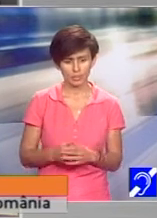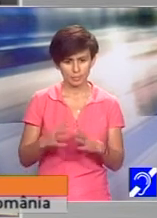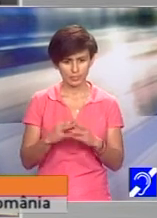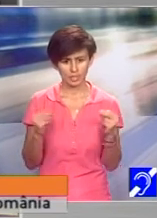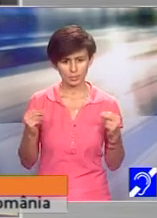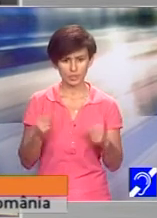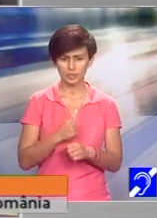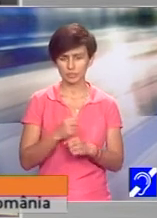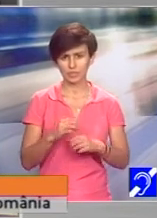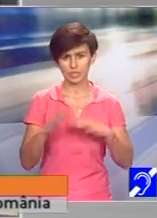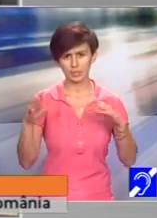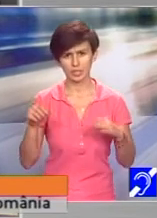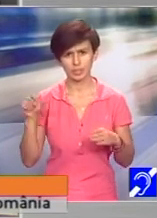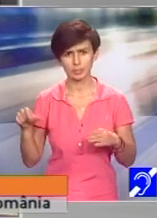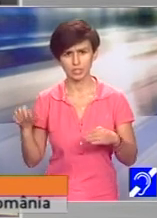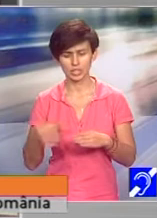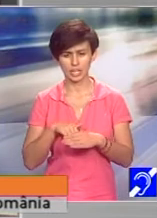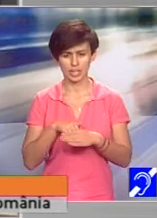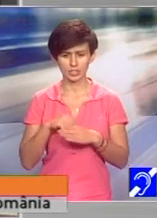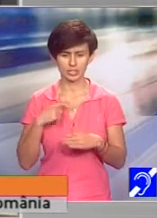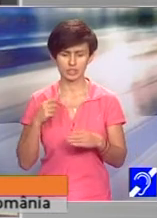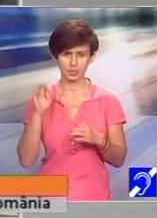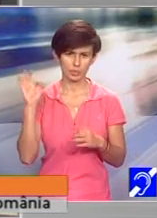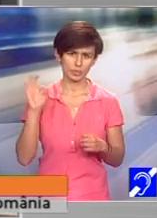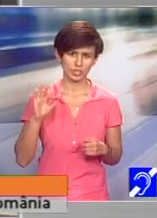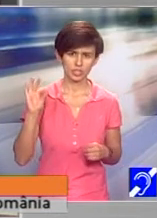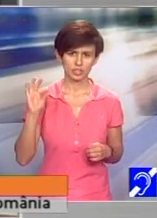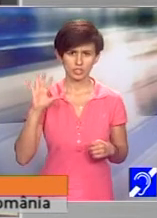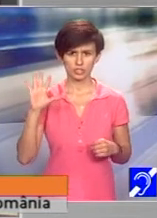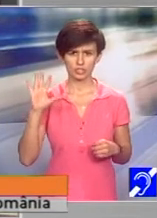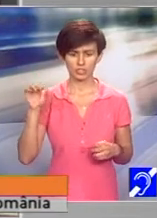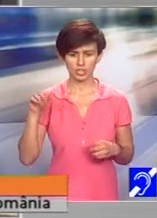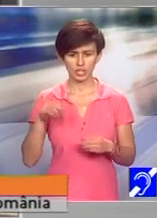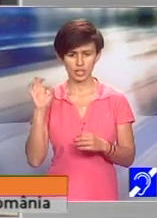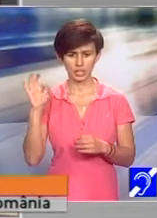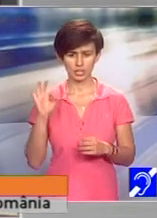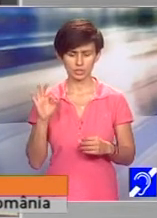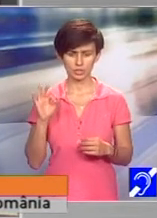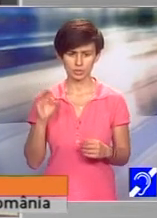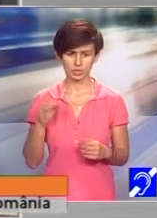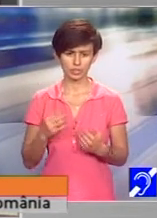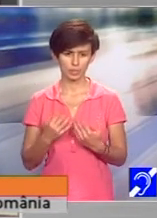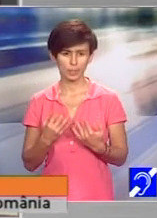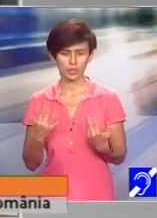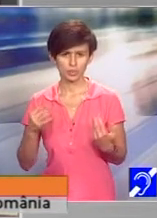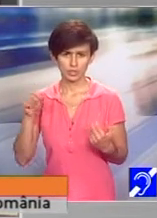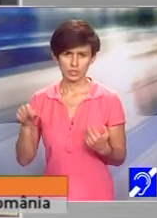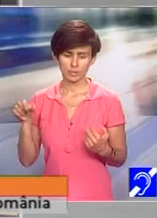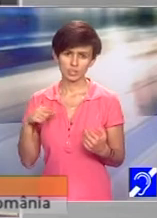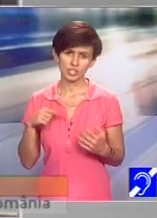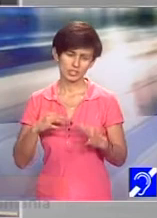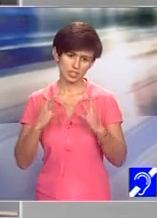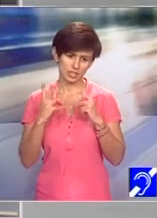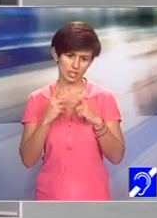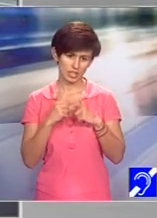procente, să zicem, 5-5%. Norma de personal, să spun așa, este calculată de Ministerul Sănătății. Deci, oarecum,